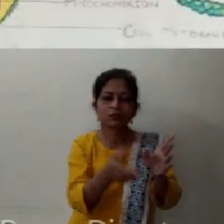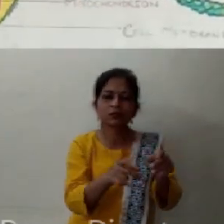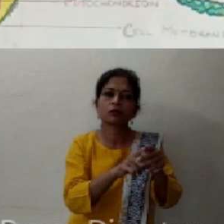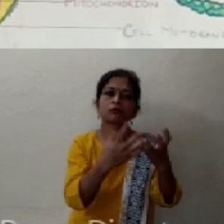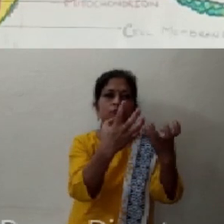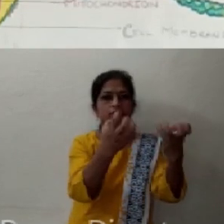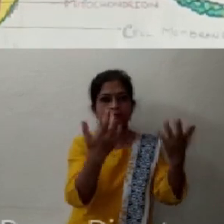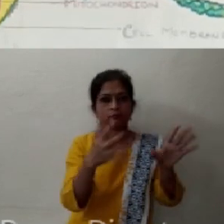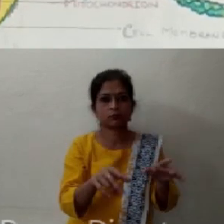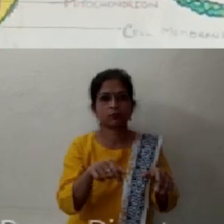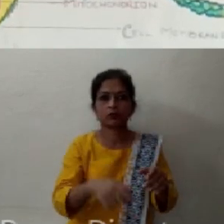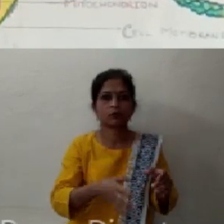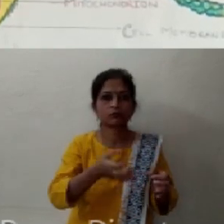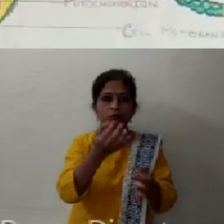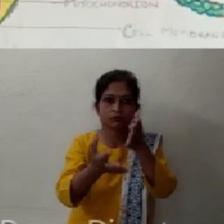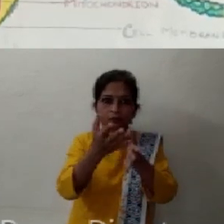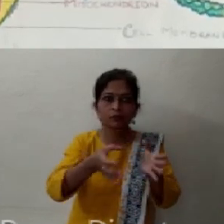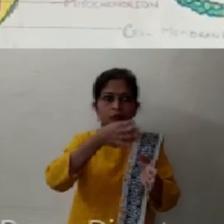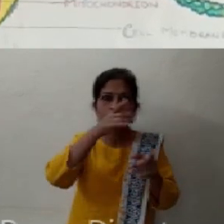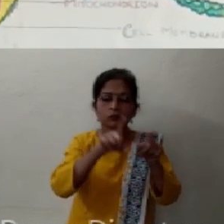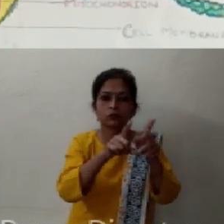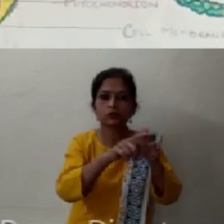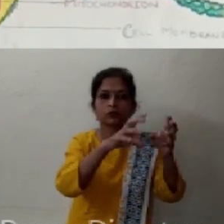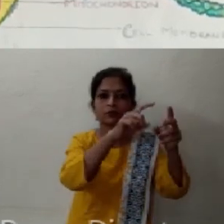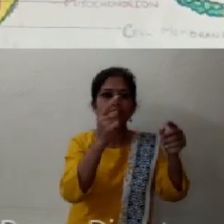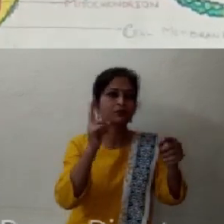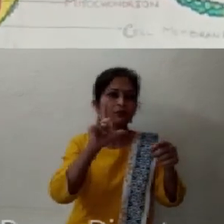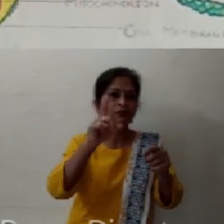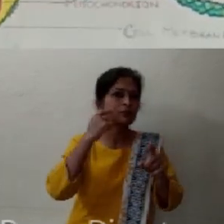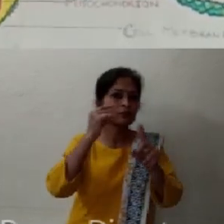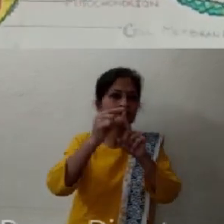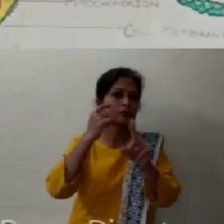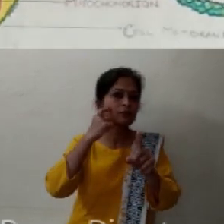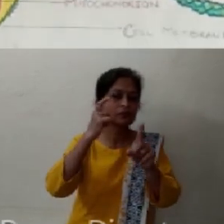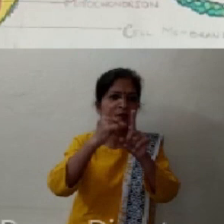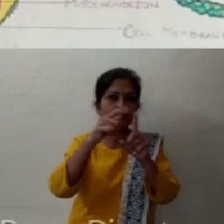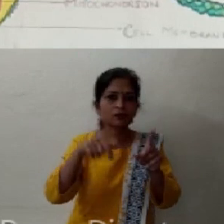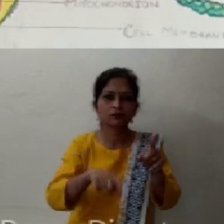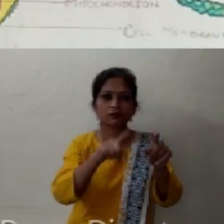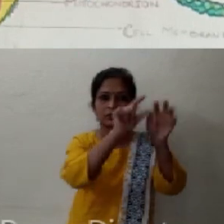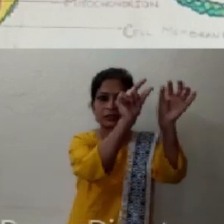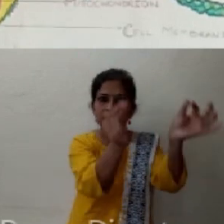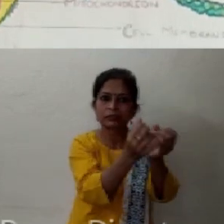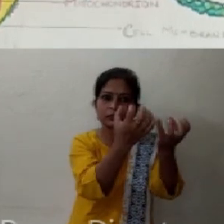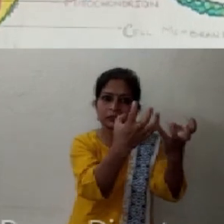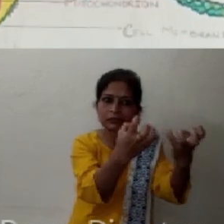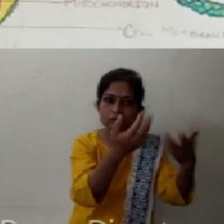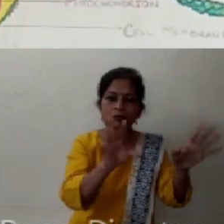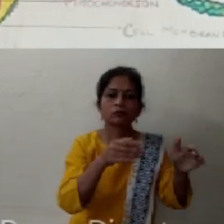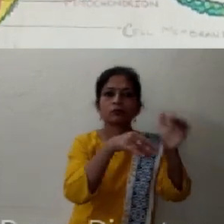से, और जहां कुनकुना गर्म पानी हुआ तुरंत ये गल जाएगा, इसके अंदर की आरएनए बाहर निकल जाती है और